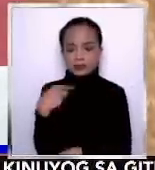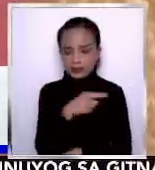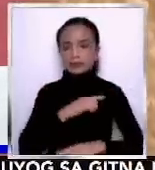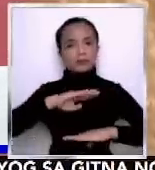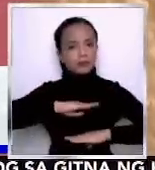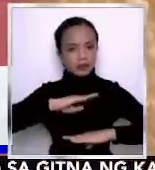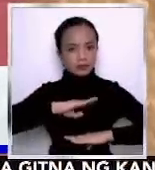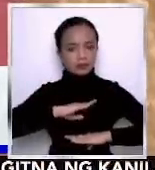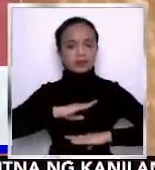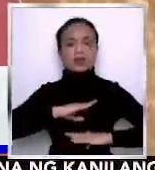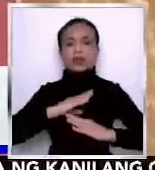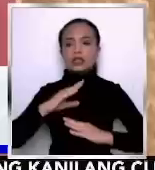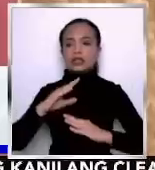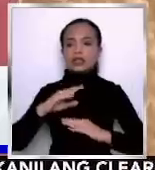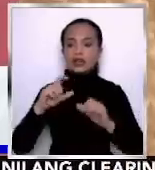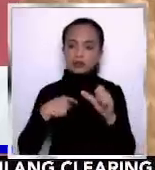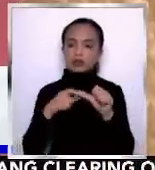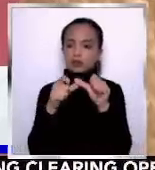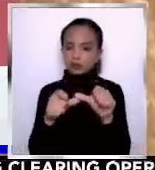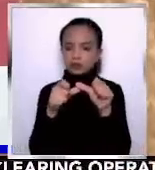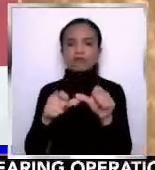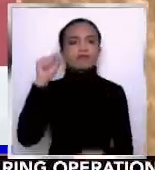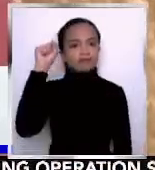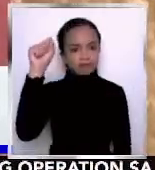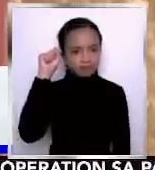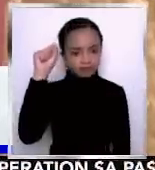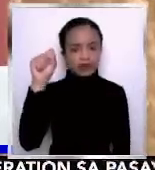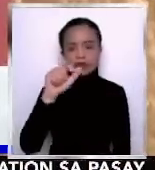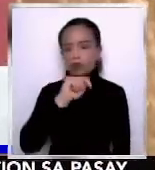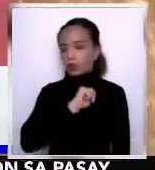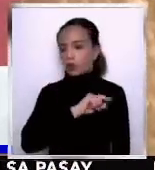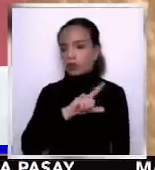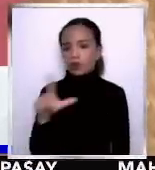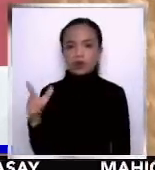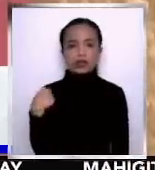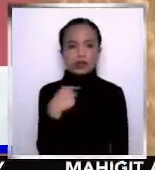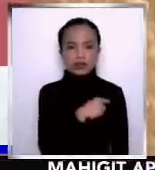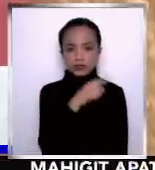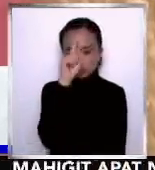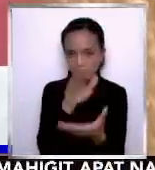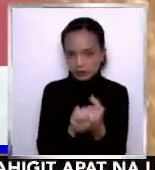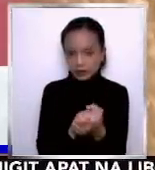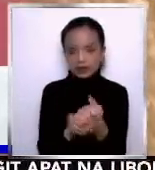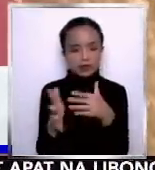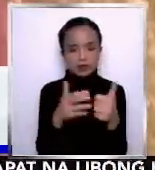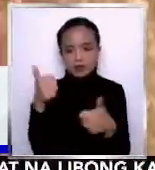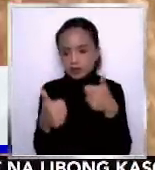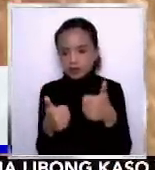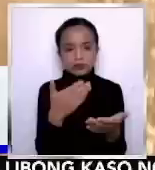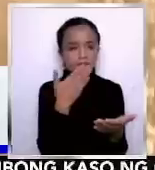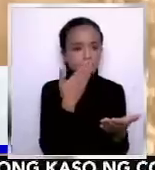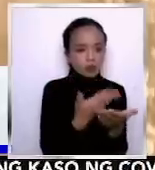Kampante kami na patuloy mong ipapakipaglaban yung lahat na pinaniniwalaan natin kung ano yung mabuti at tama sa